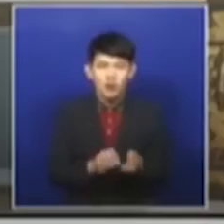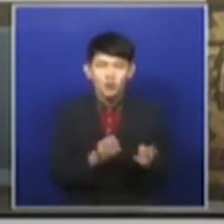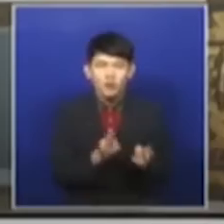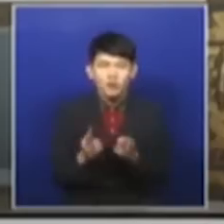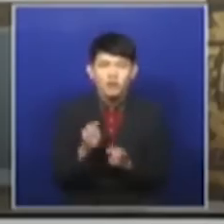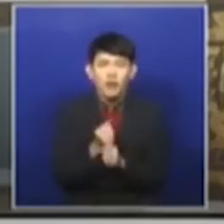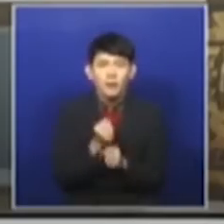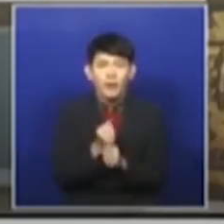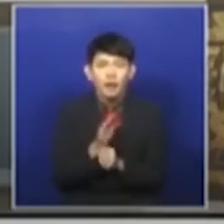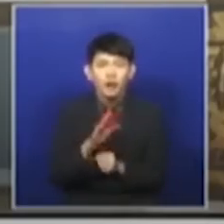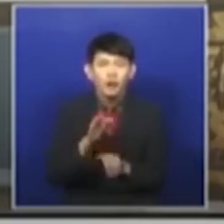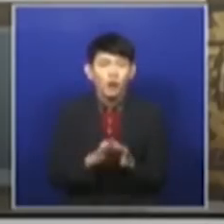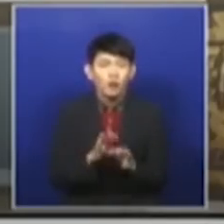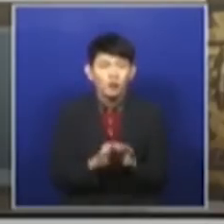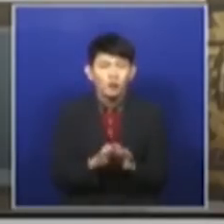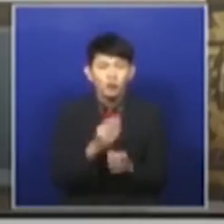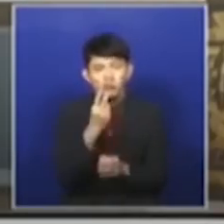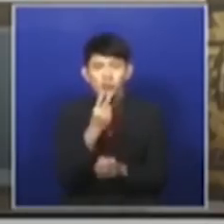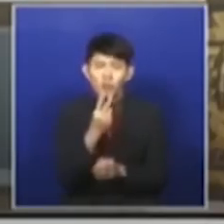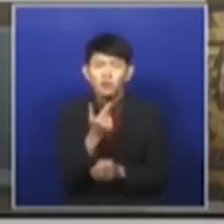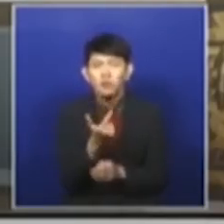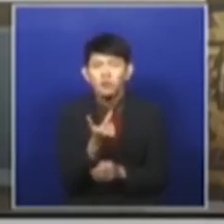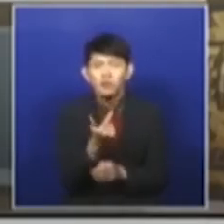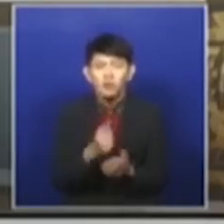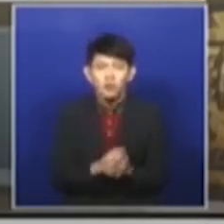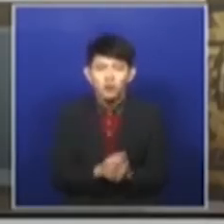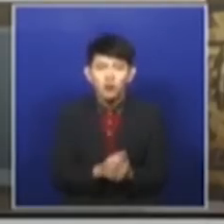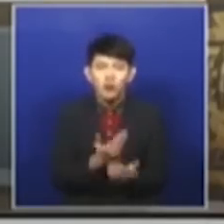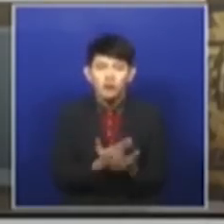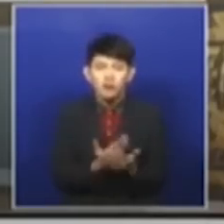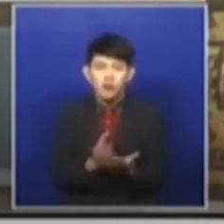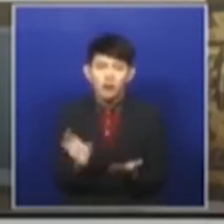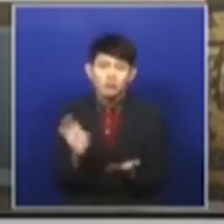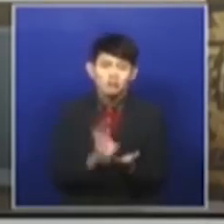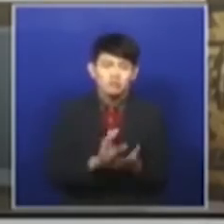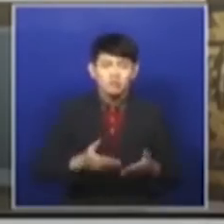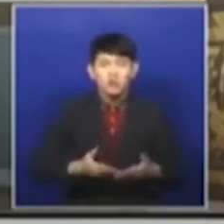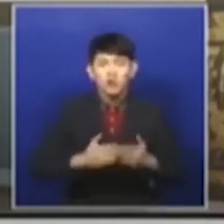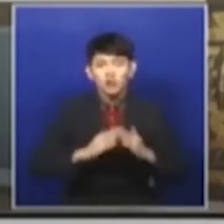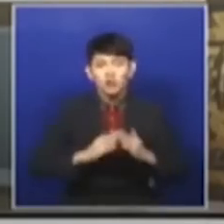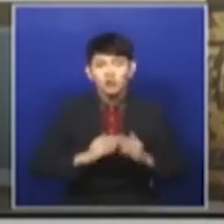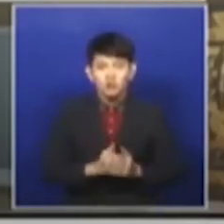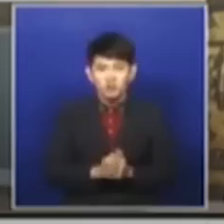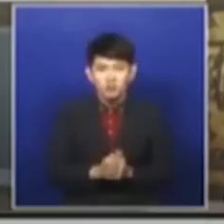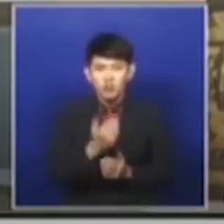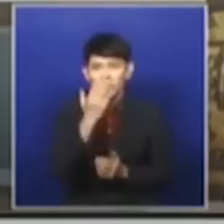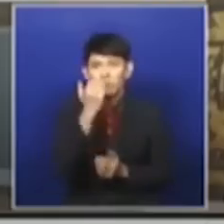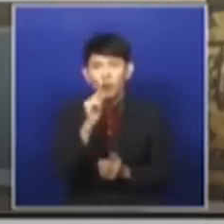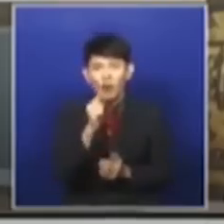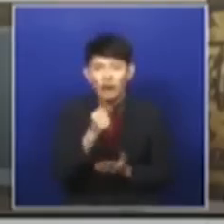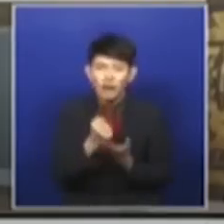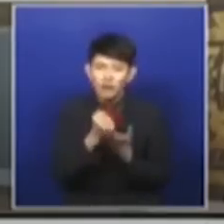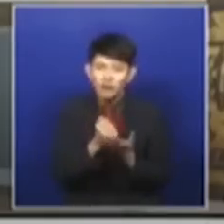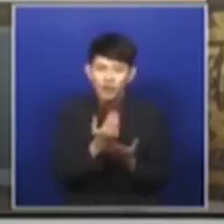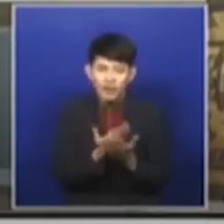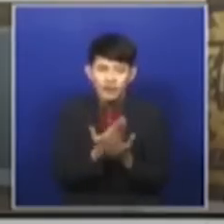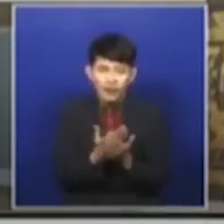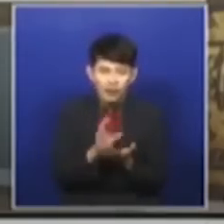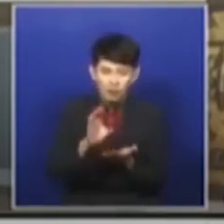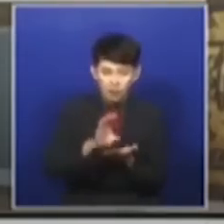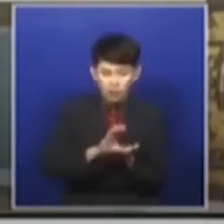องทุนมองเผินๆดูเหมือนจะดีนะครับเป็นการนำเงินมาตั้งกองทุนเพื่อช่วยอุ้มตลาดการเงินไม่ให้ล่มสล